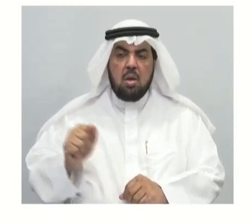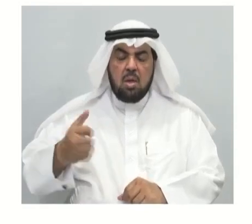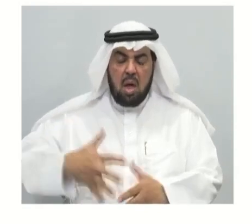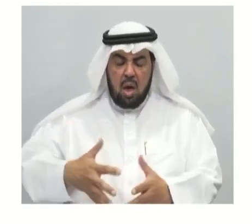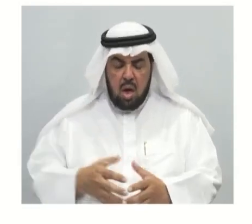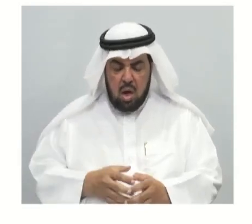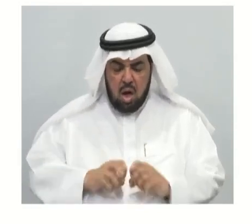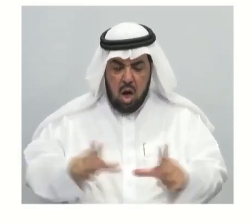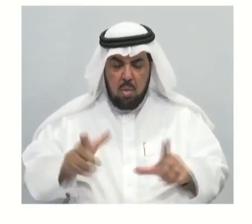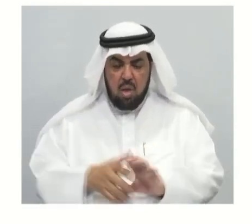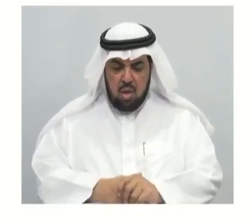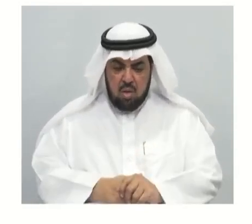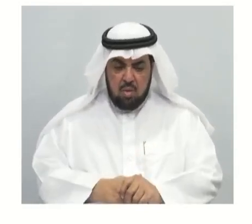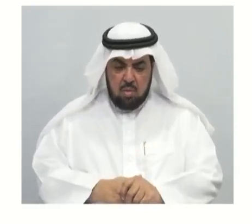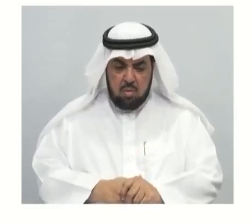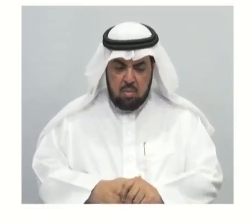الاعلاميه عزيزي